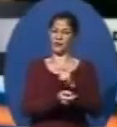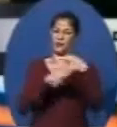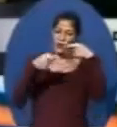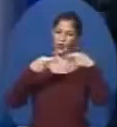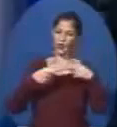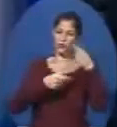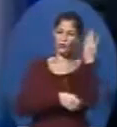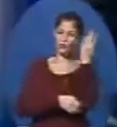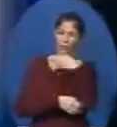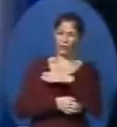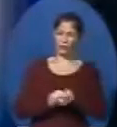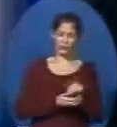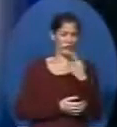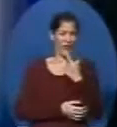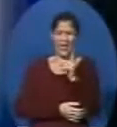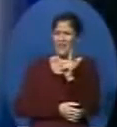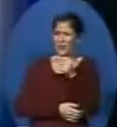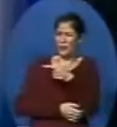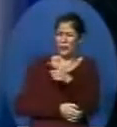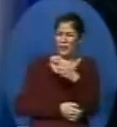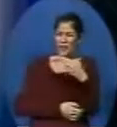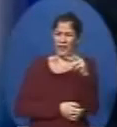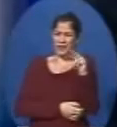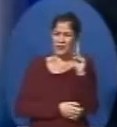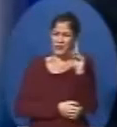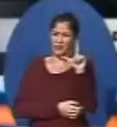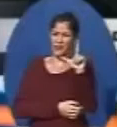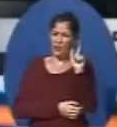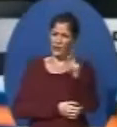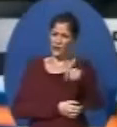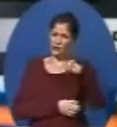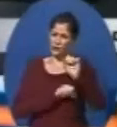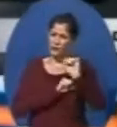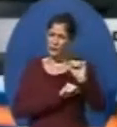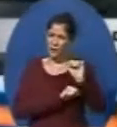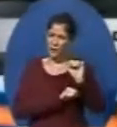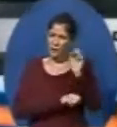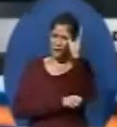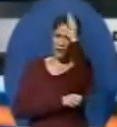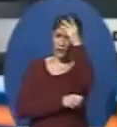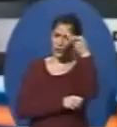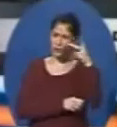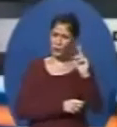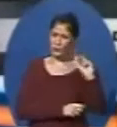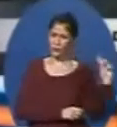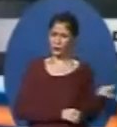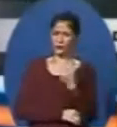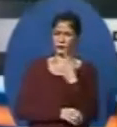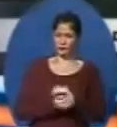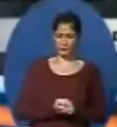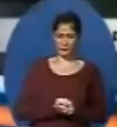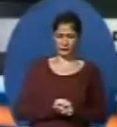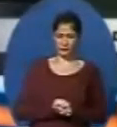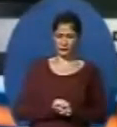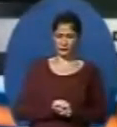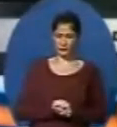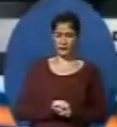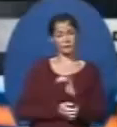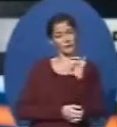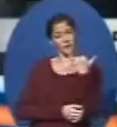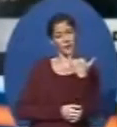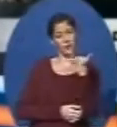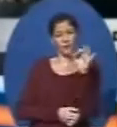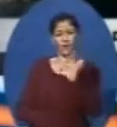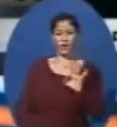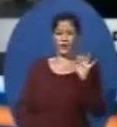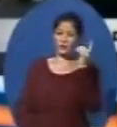היה הכי בעד אולמרט מכל השופטים. כן, והוא עדיין צריך